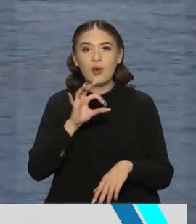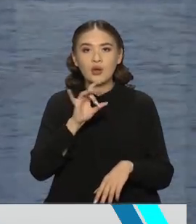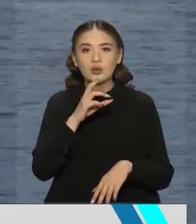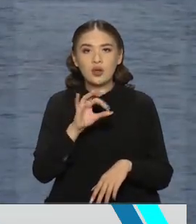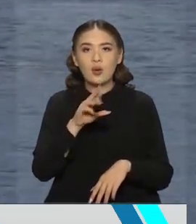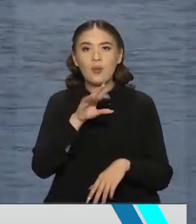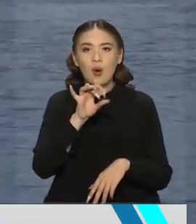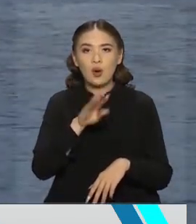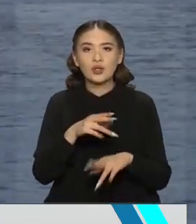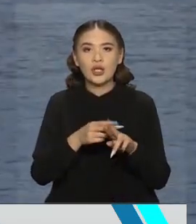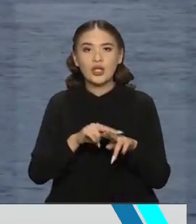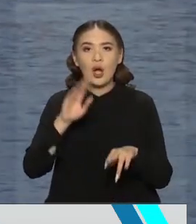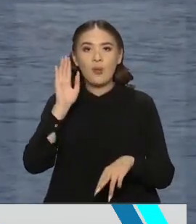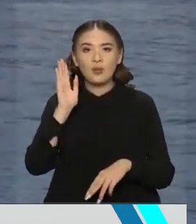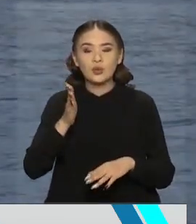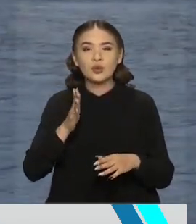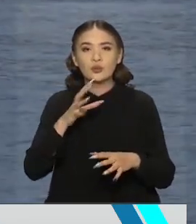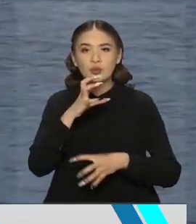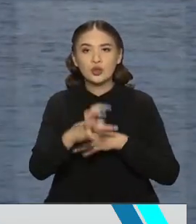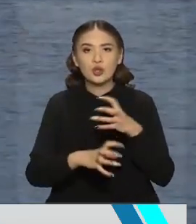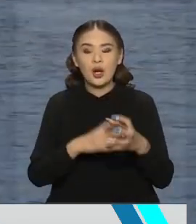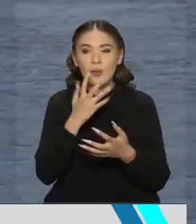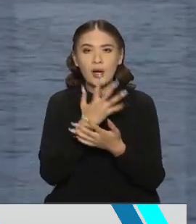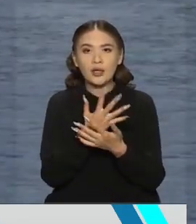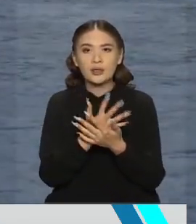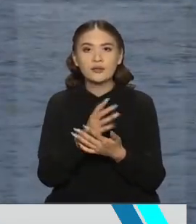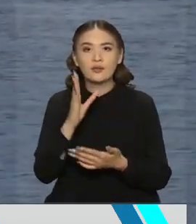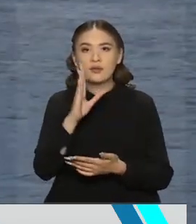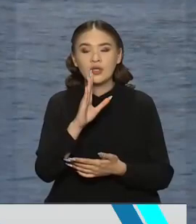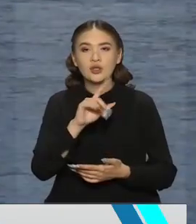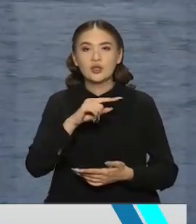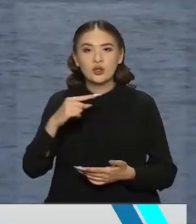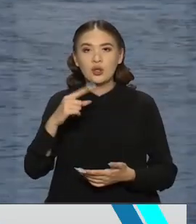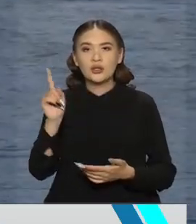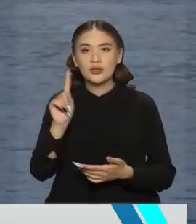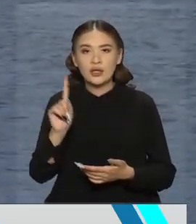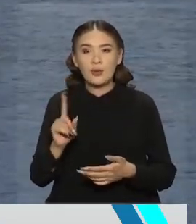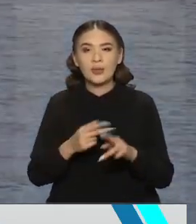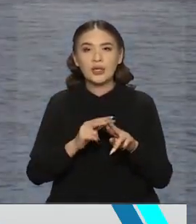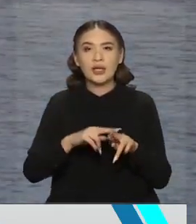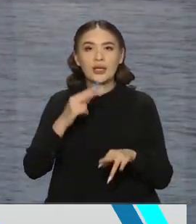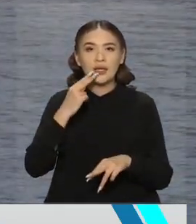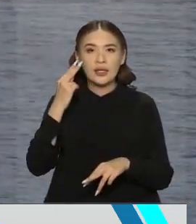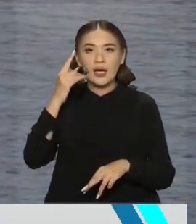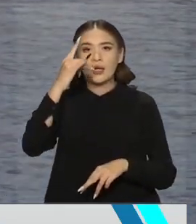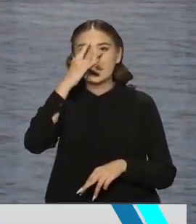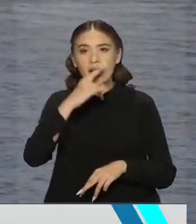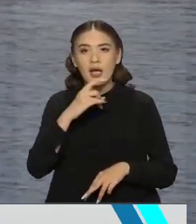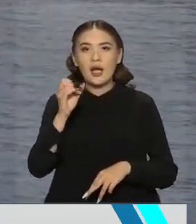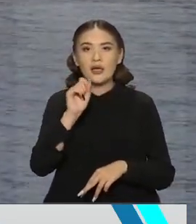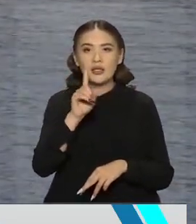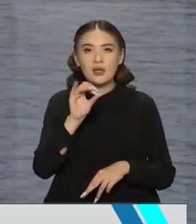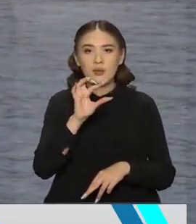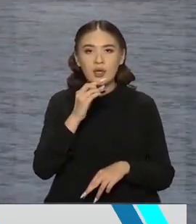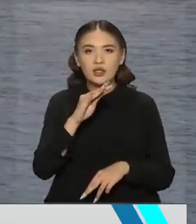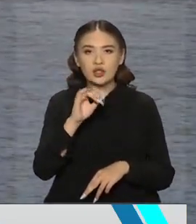станет звеном в международном транспортном коридоре Восток-Запад, объединяющем Китай, Казахстан, Азербайджан через